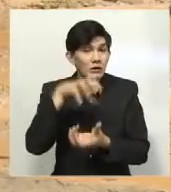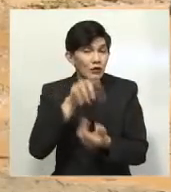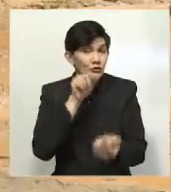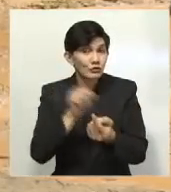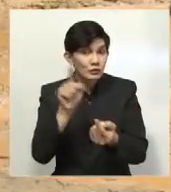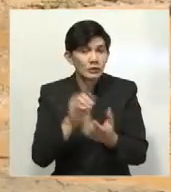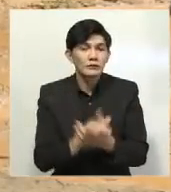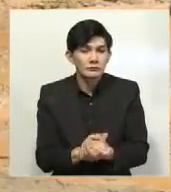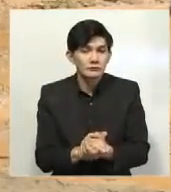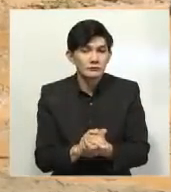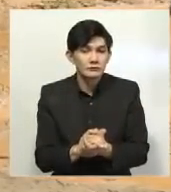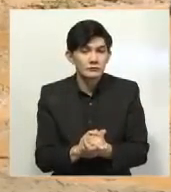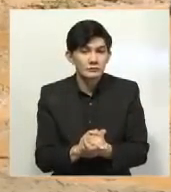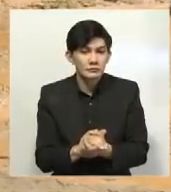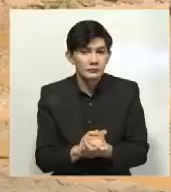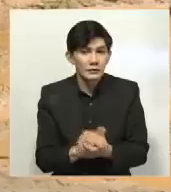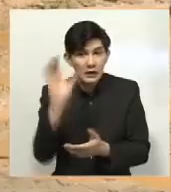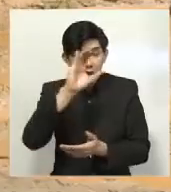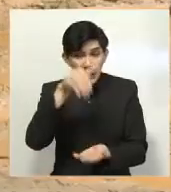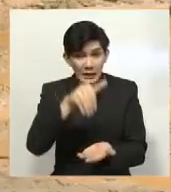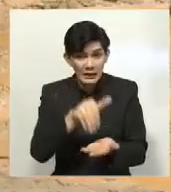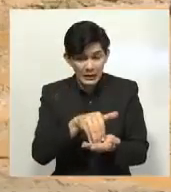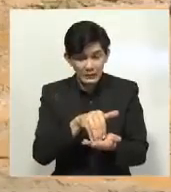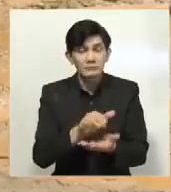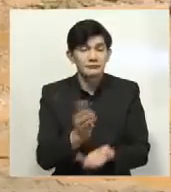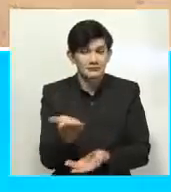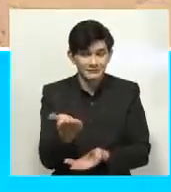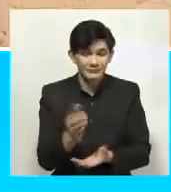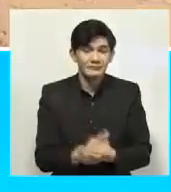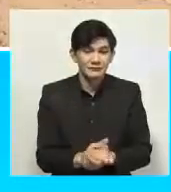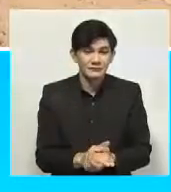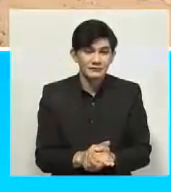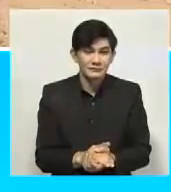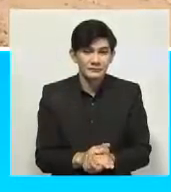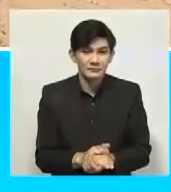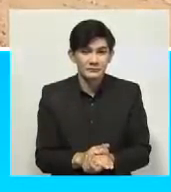ที่จุดค้นหาหลักนะครับกับคุณเสกสมแจ้งจิตครับ